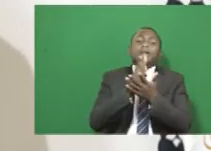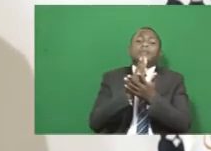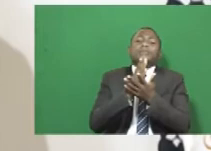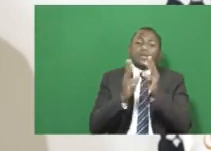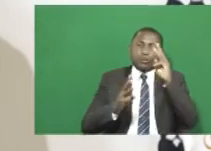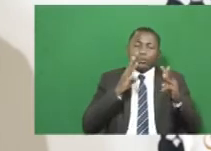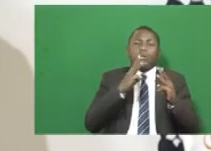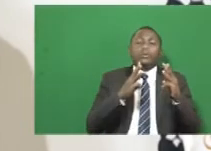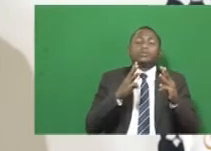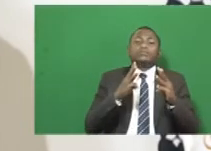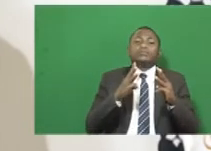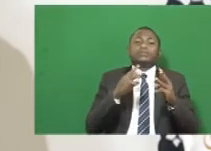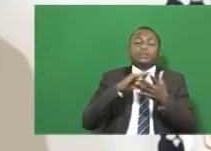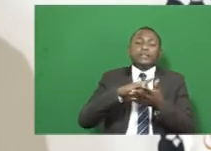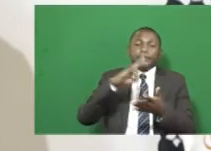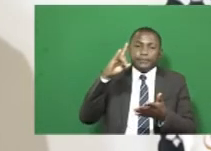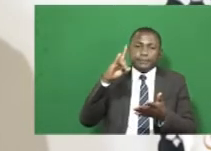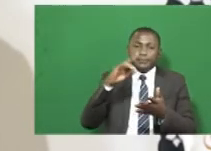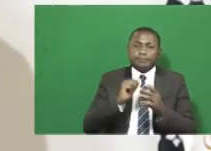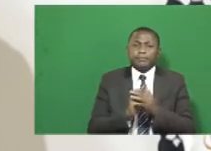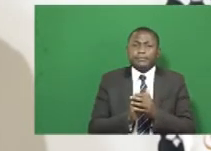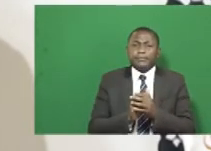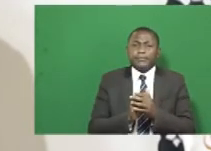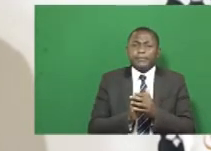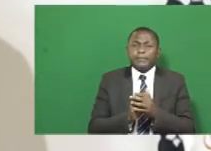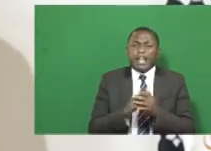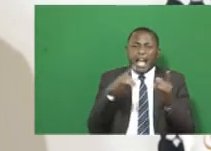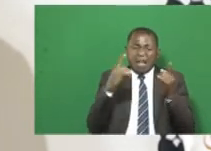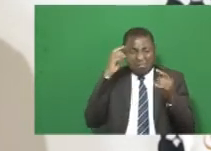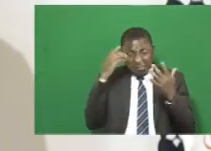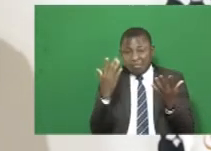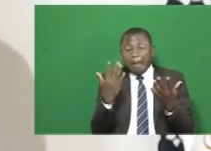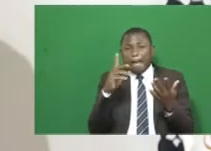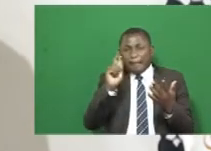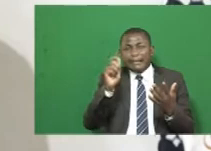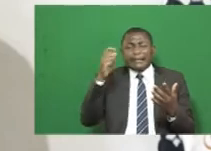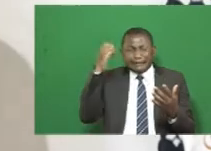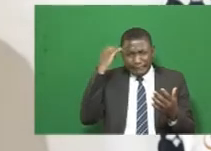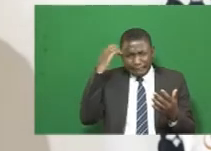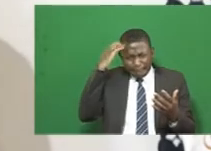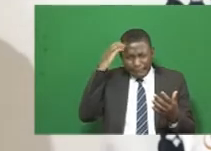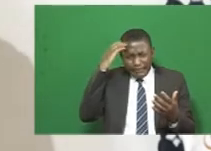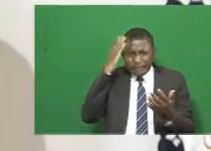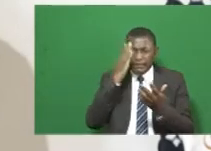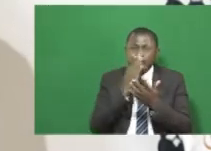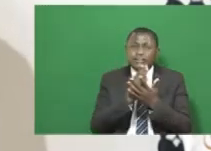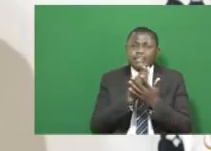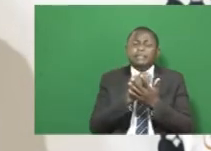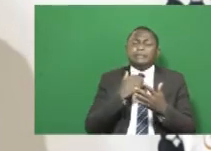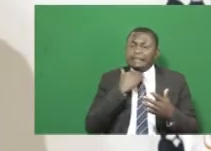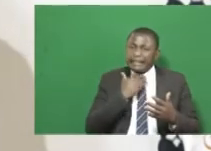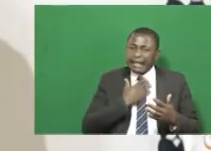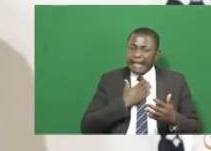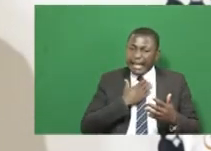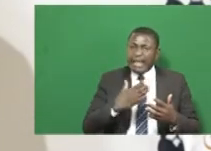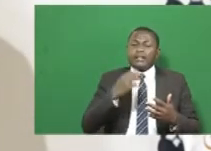hondo. Iye, aminoto shaka mvirone ku. Asifungwa yake. Aka zumisira pa kusana kuterera